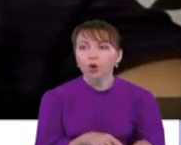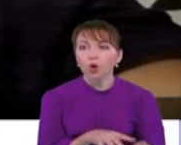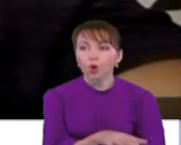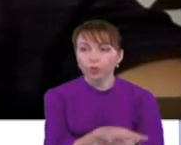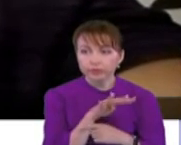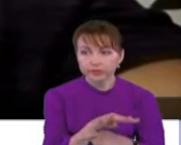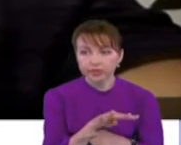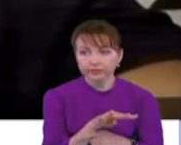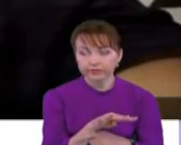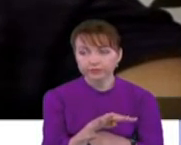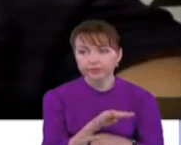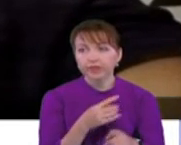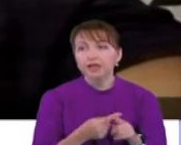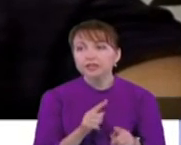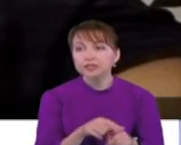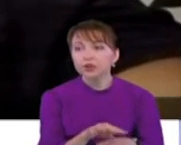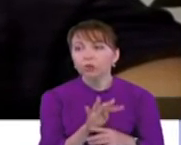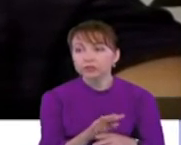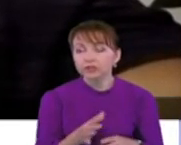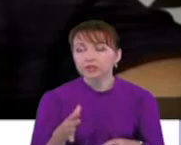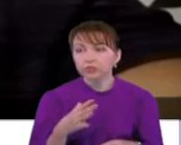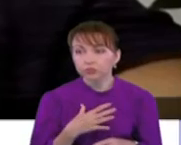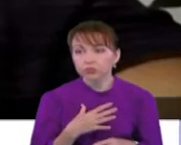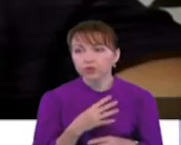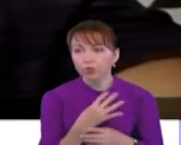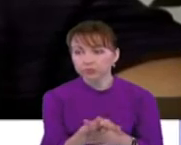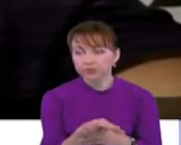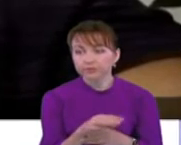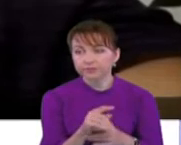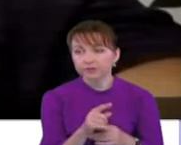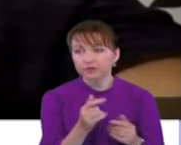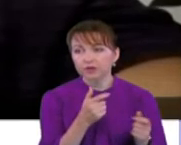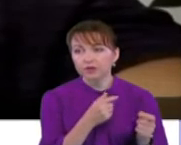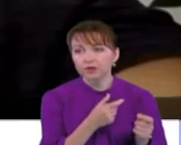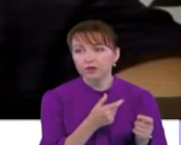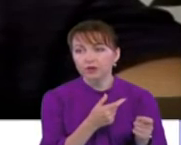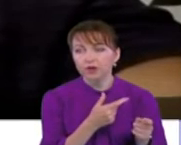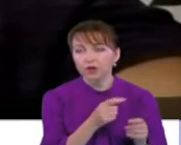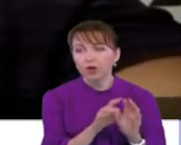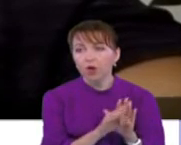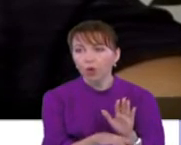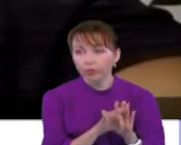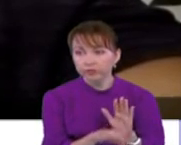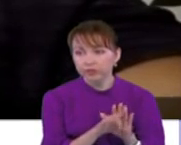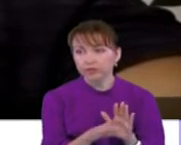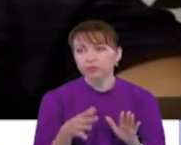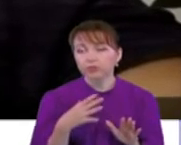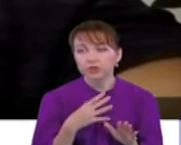обстрілів. Ці обстріли були, ну, щодня там обстріли фіксувалися через